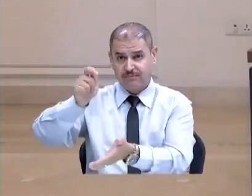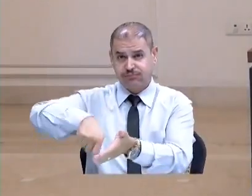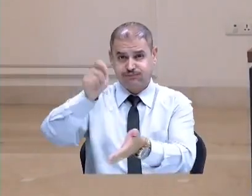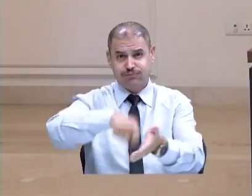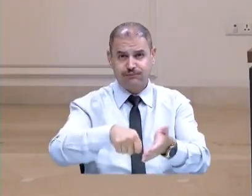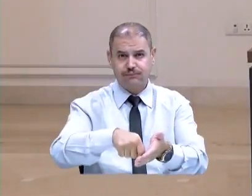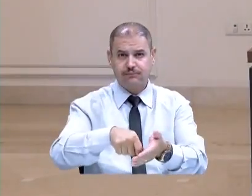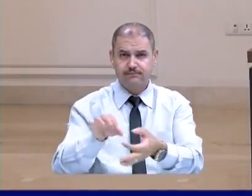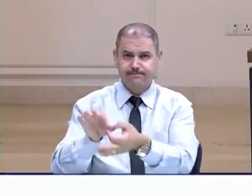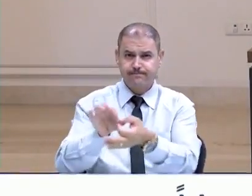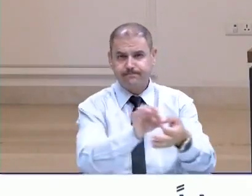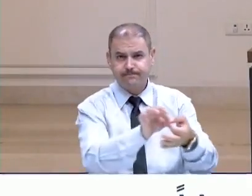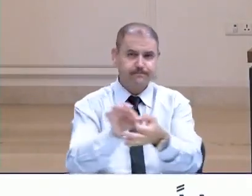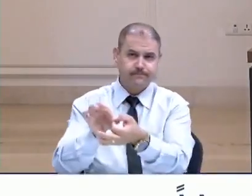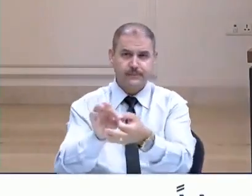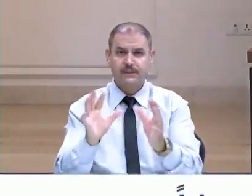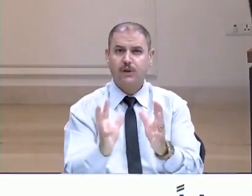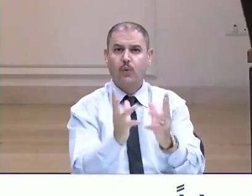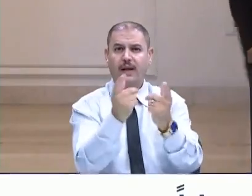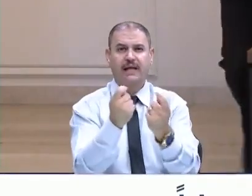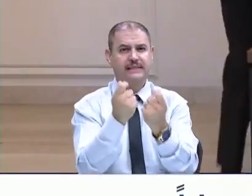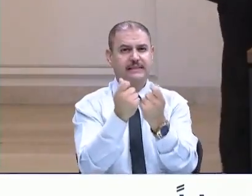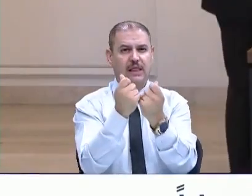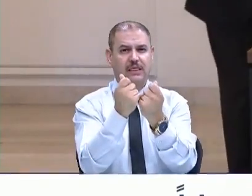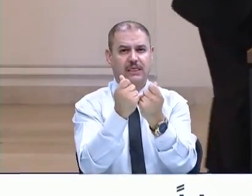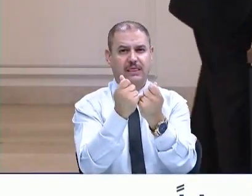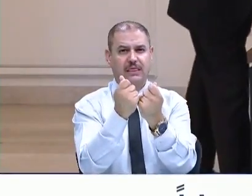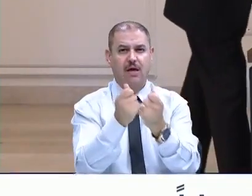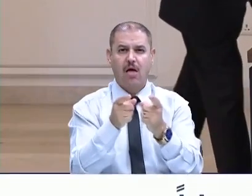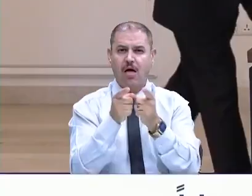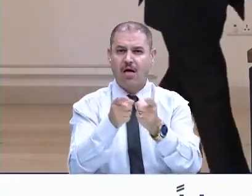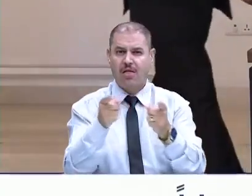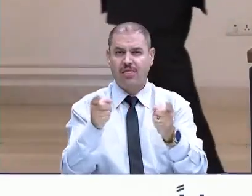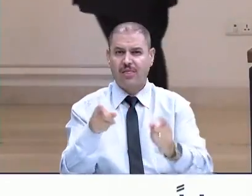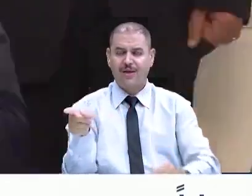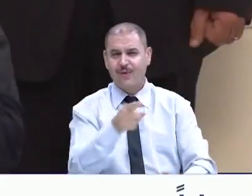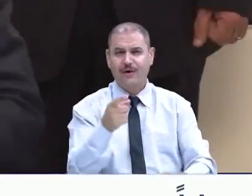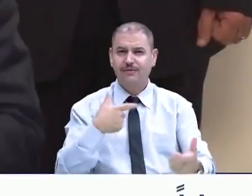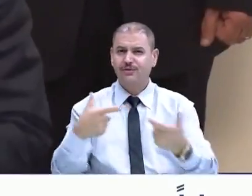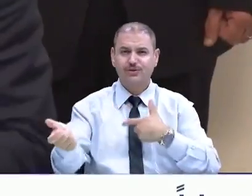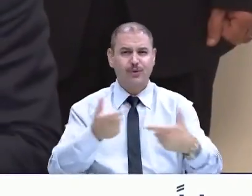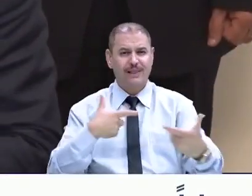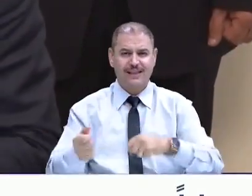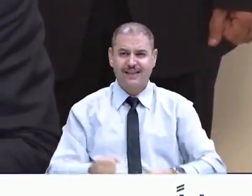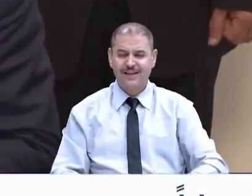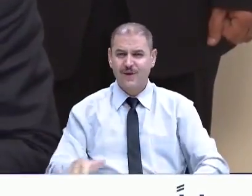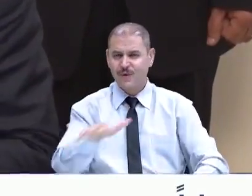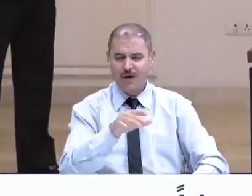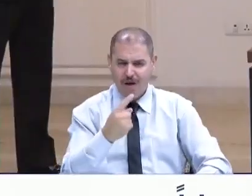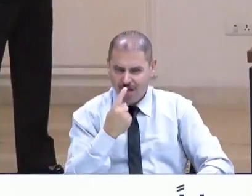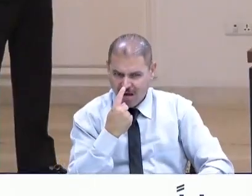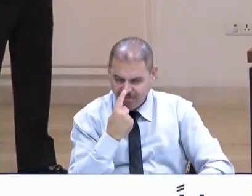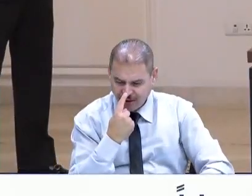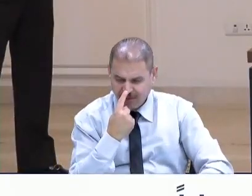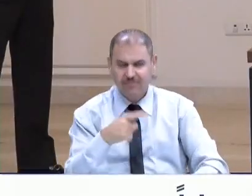ترجمه لرؤيه التحديث الاقتصادي الاسهام في تحديث البنيه التحتيه والمعدات المينائي بما يتماشى مع